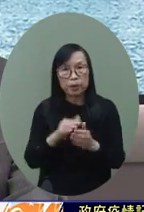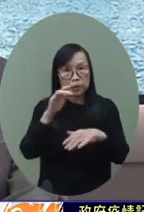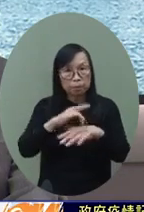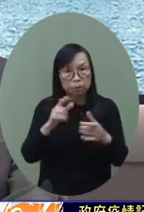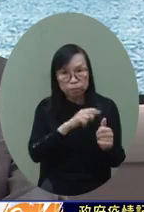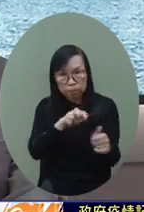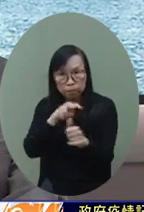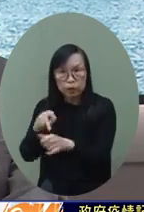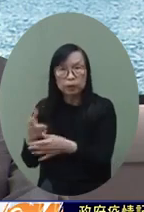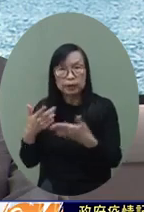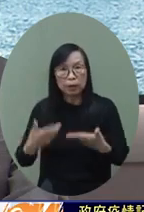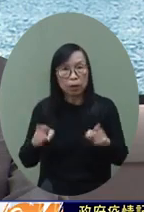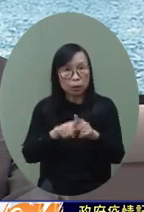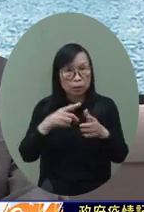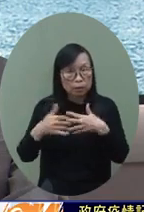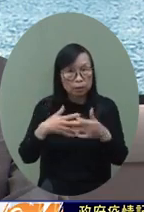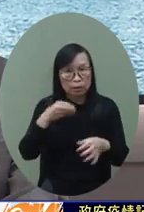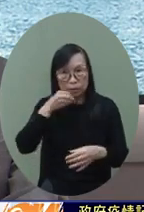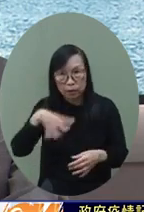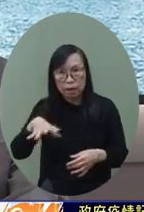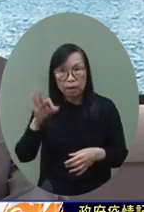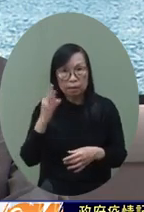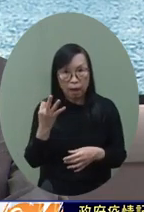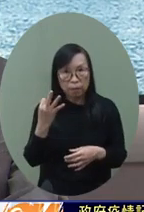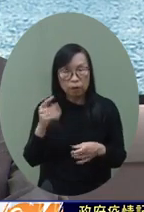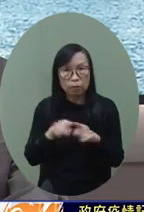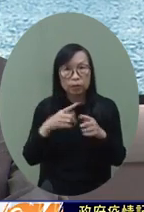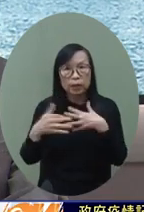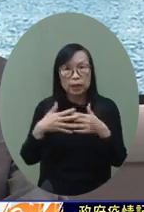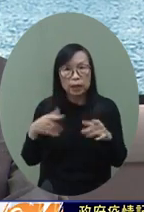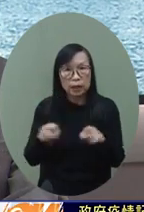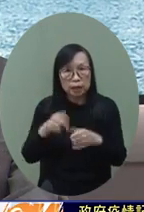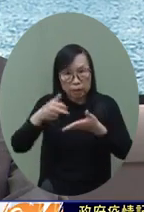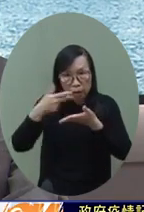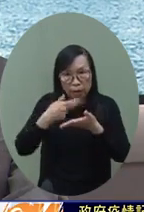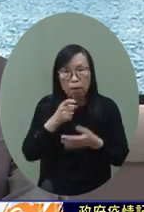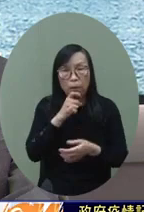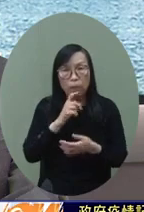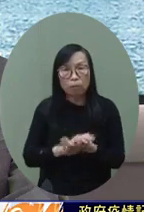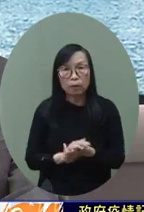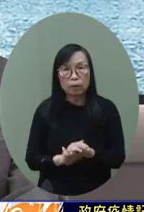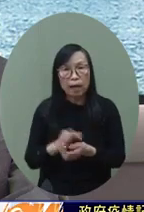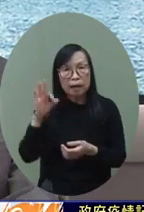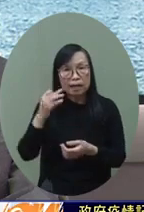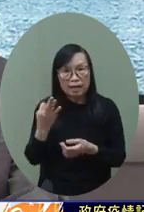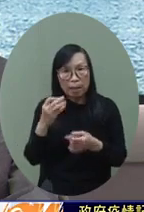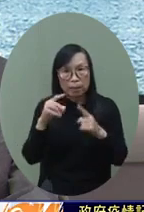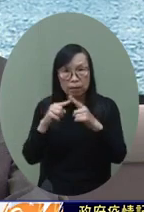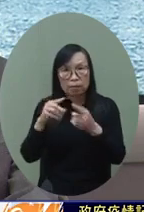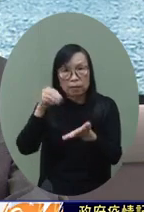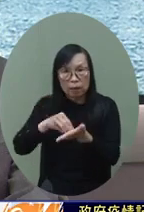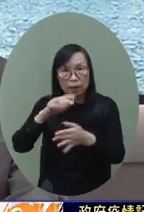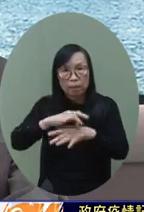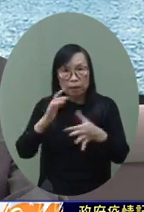追蹤啦。咁呢位同事咧曾經同3位嘅同事都一齊食過飯。咁3人被界定為密切接觸